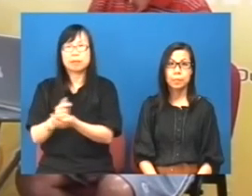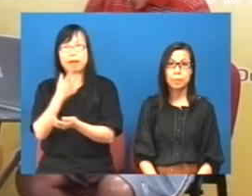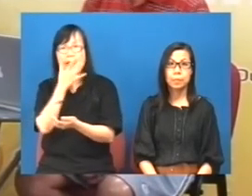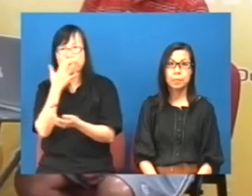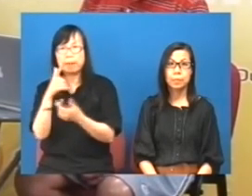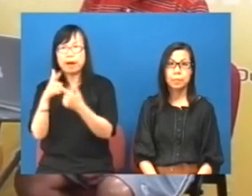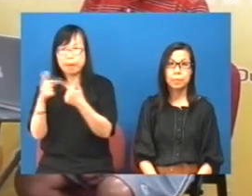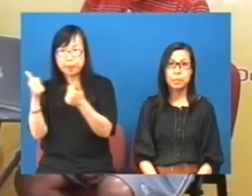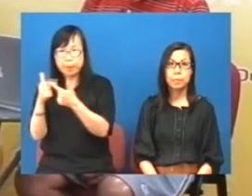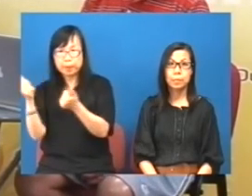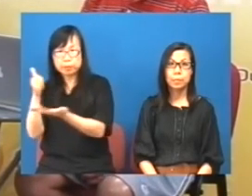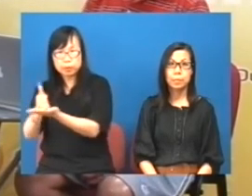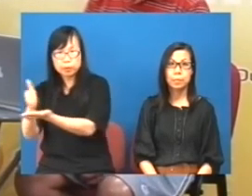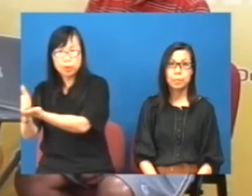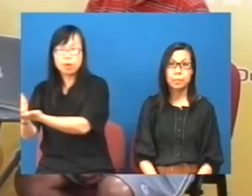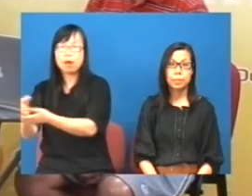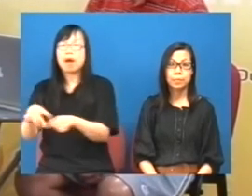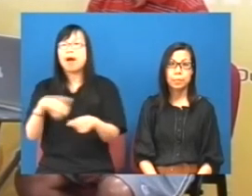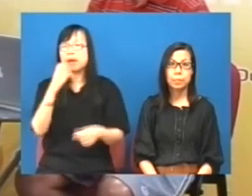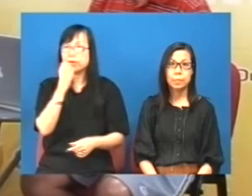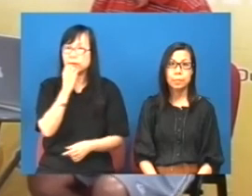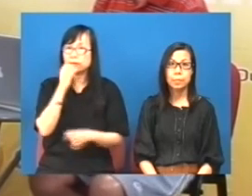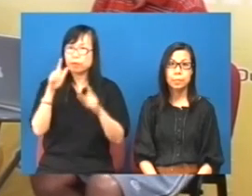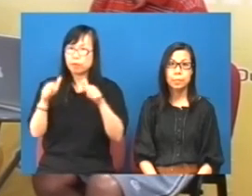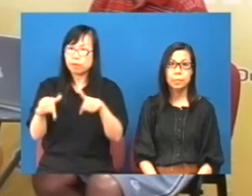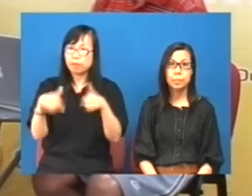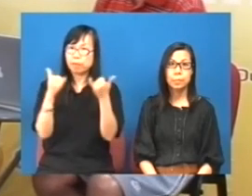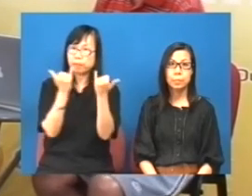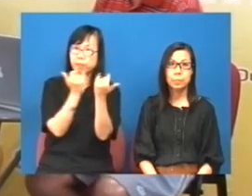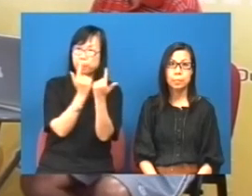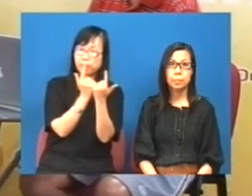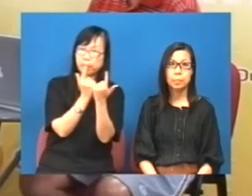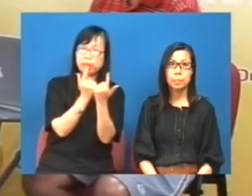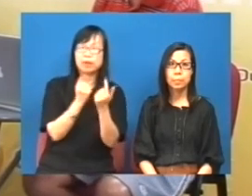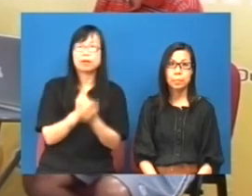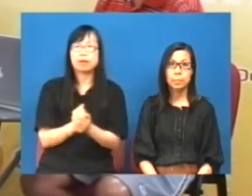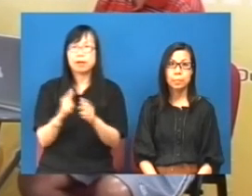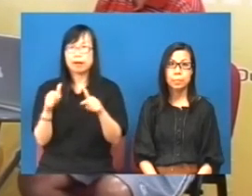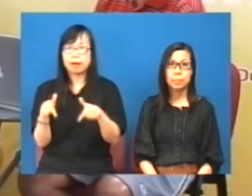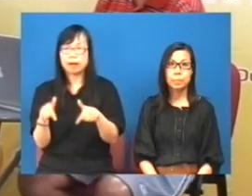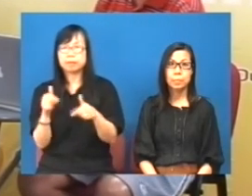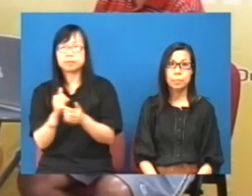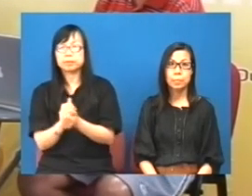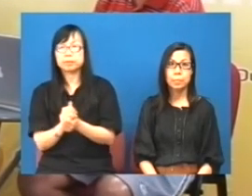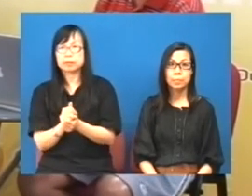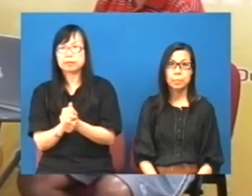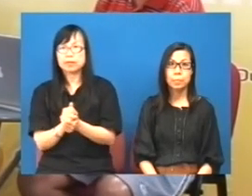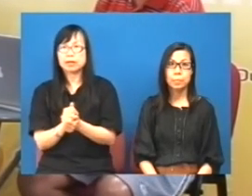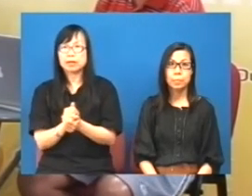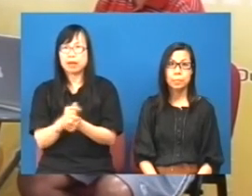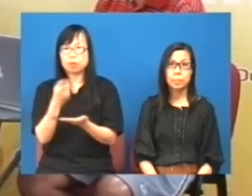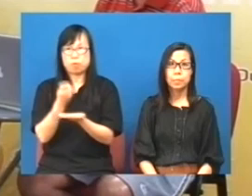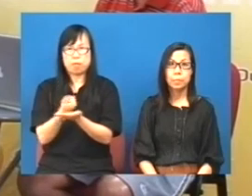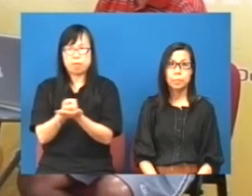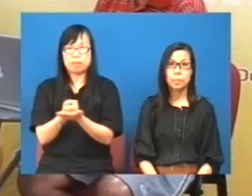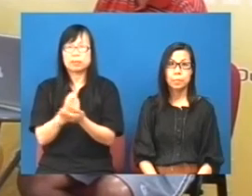東南北北就是場館北坐很少人的南就是所謂的大中底現在是南的大中底即是最便